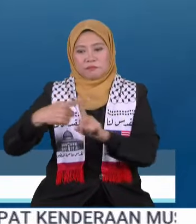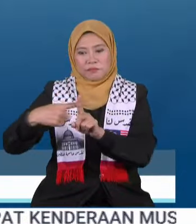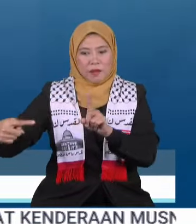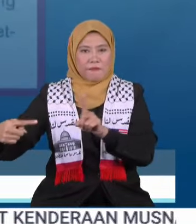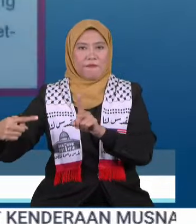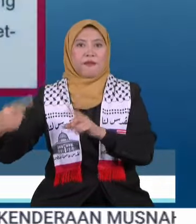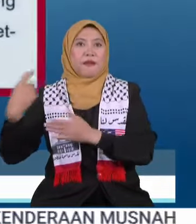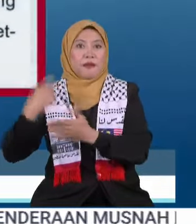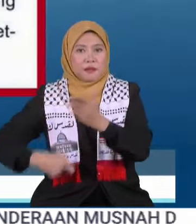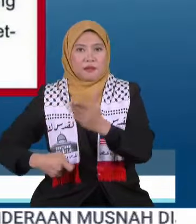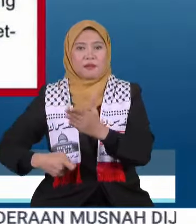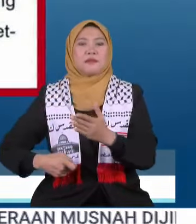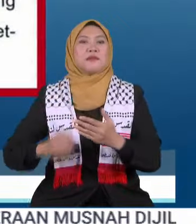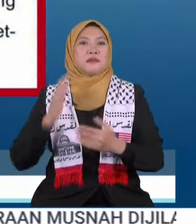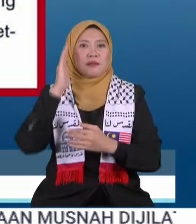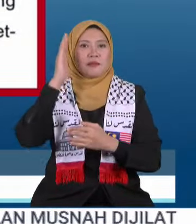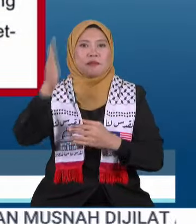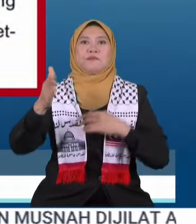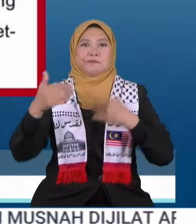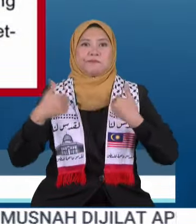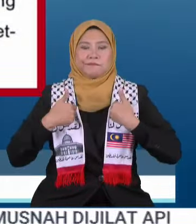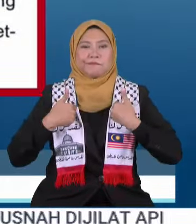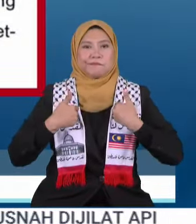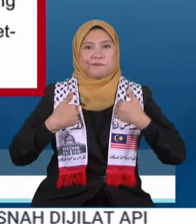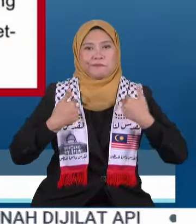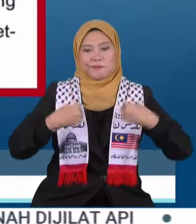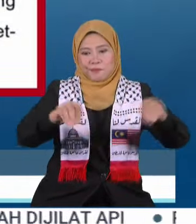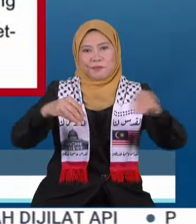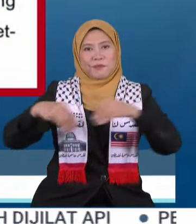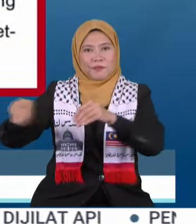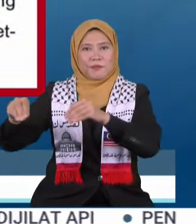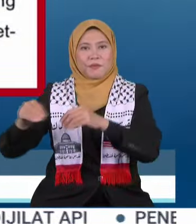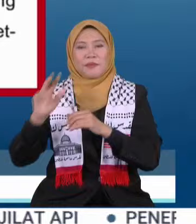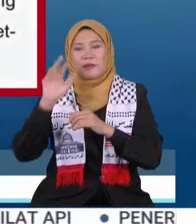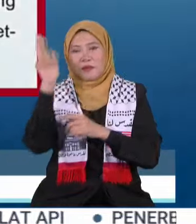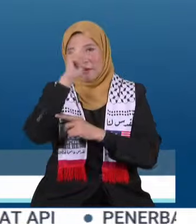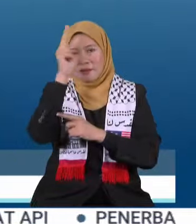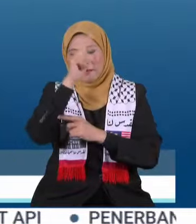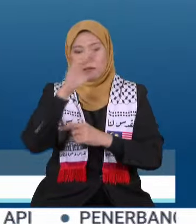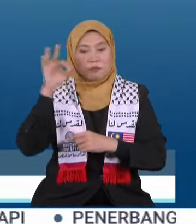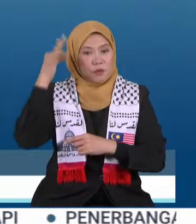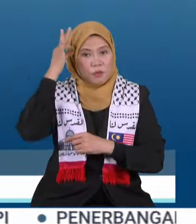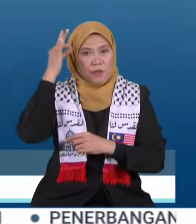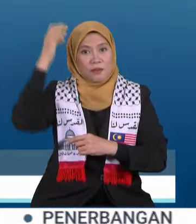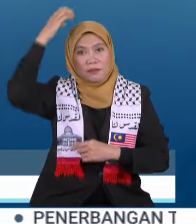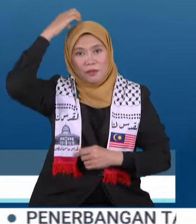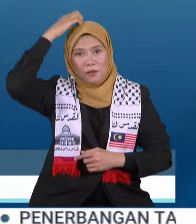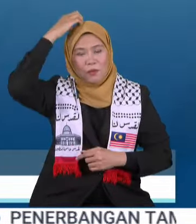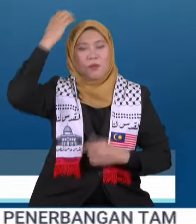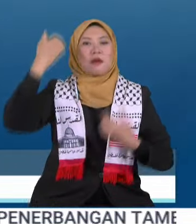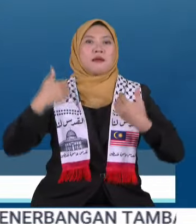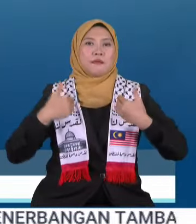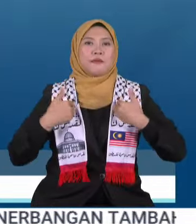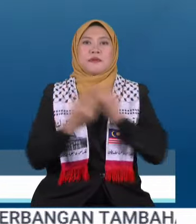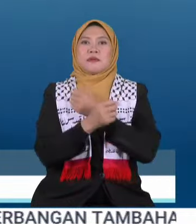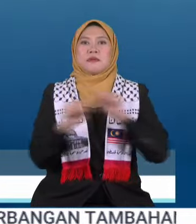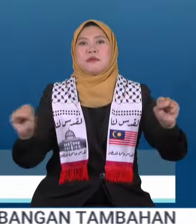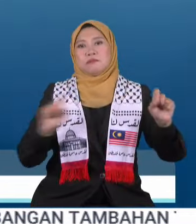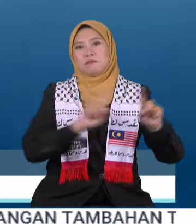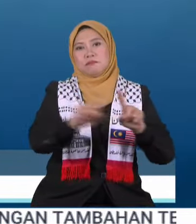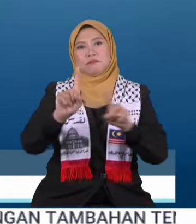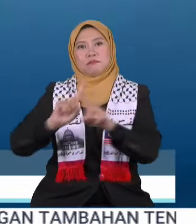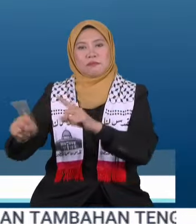harga akan turut diadakan. Selain itu, agensi kerajaan, persekutuan dan negeri Selangor bakal sediakan